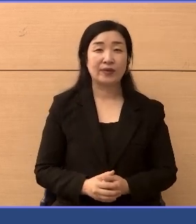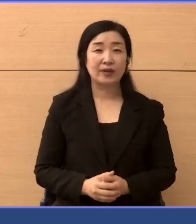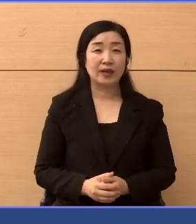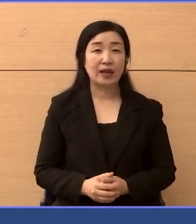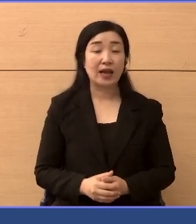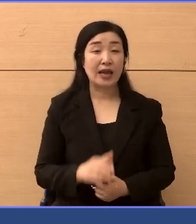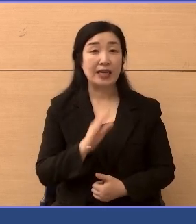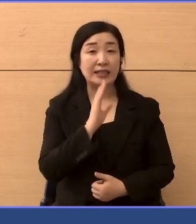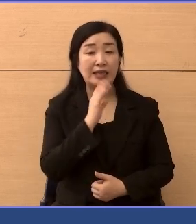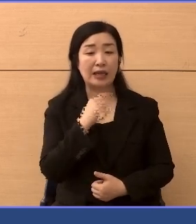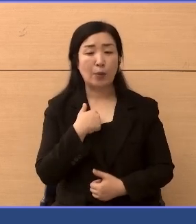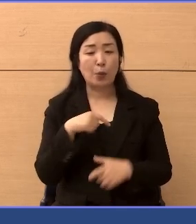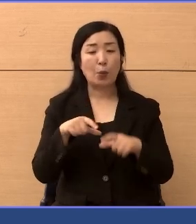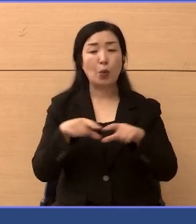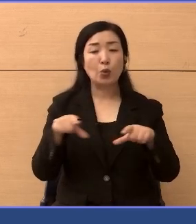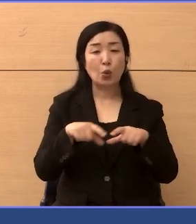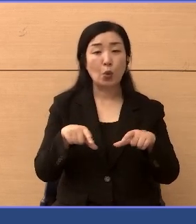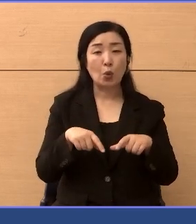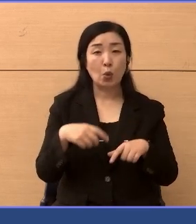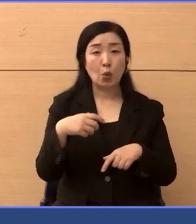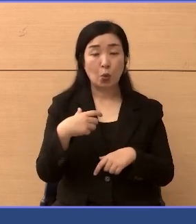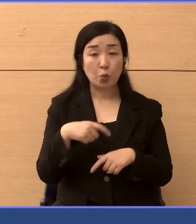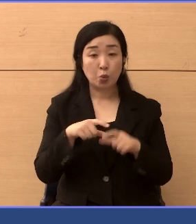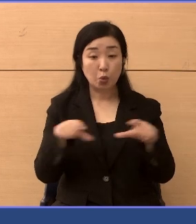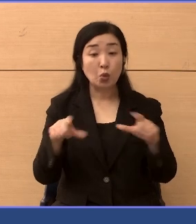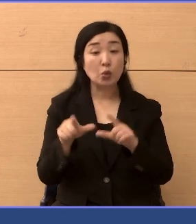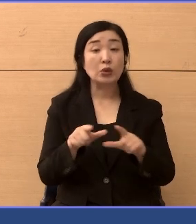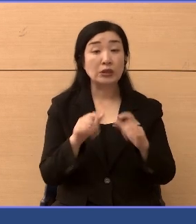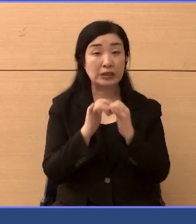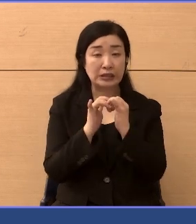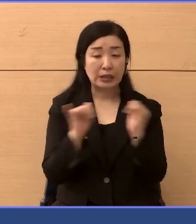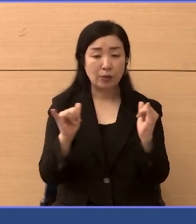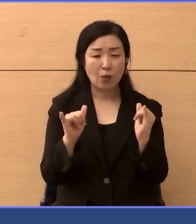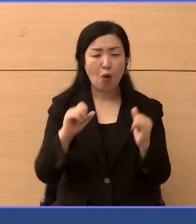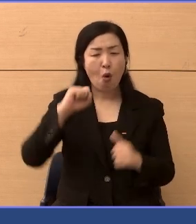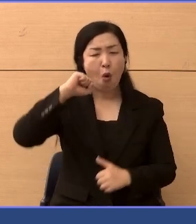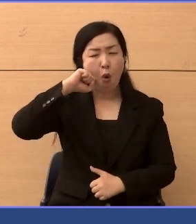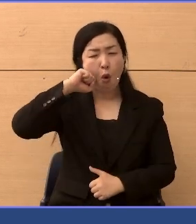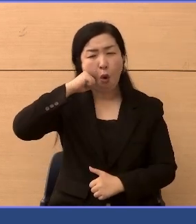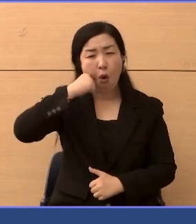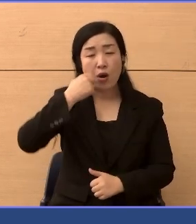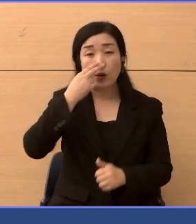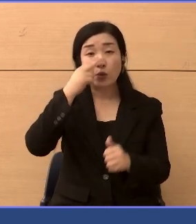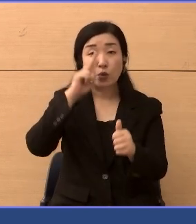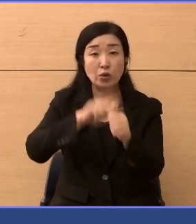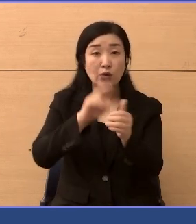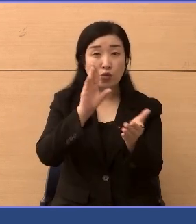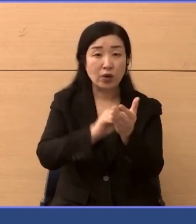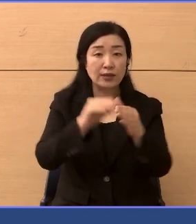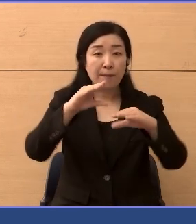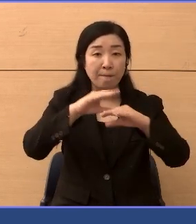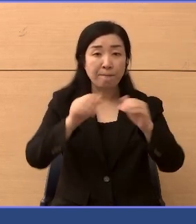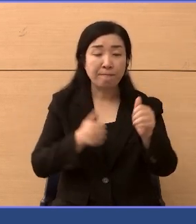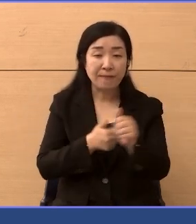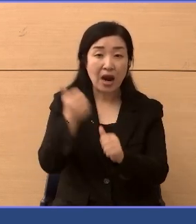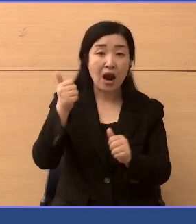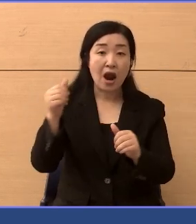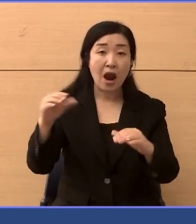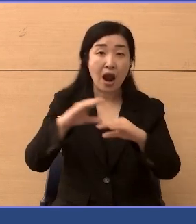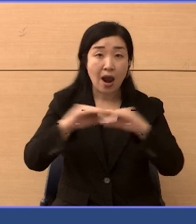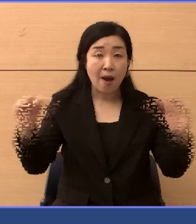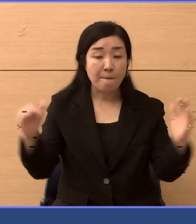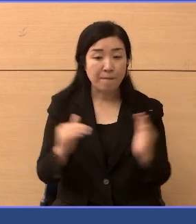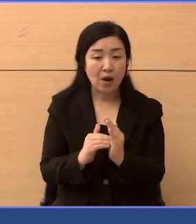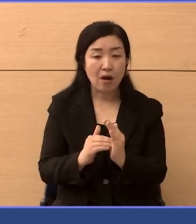challenge 정말 of 평범한 fostering the 분들이 development of someone 어려운 도전 with 과제를 ASD 극복하고 and doing really quite extraordinary 정말